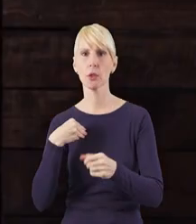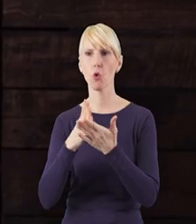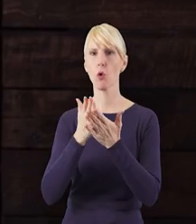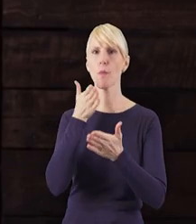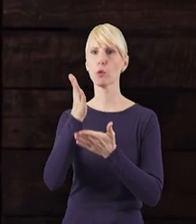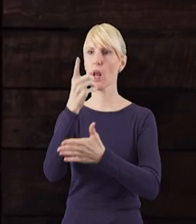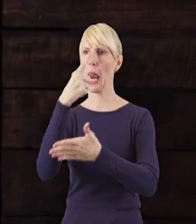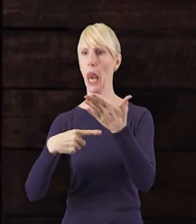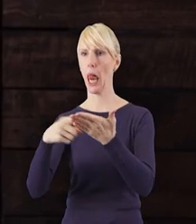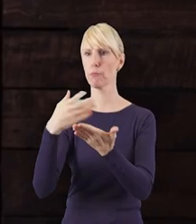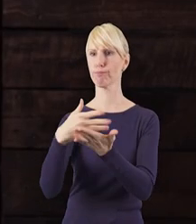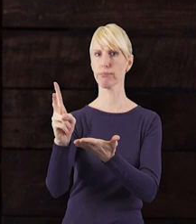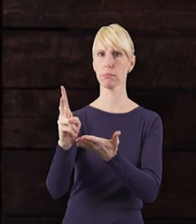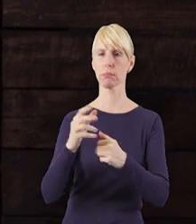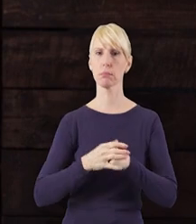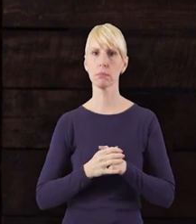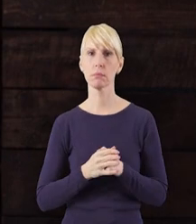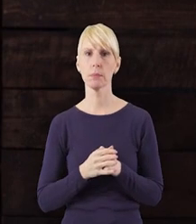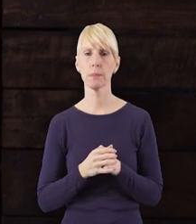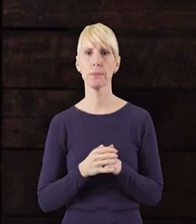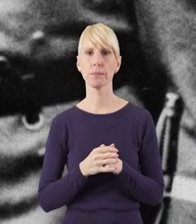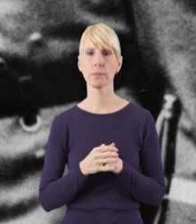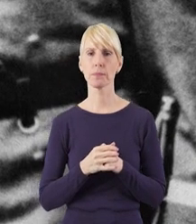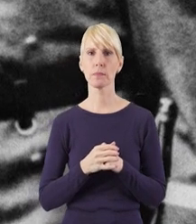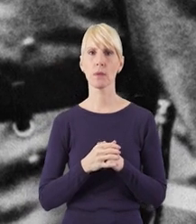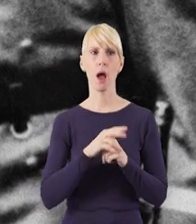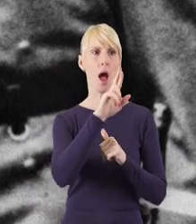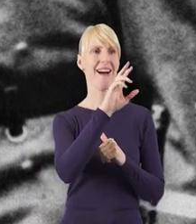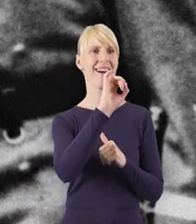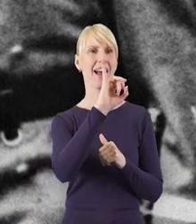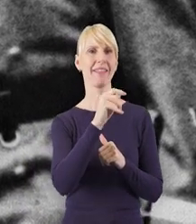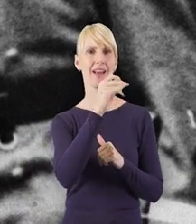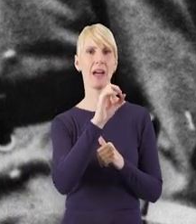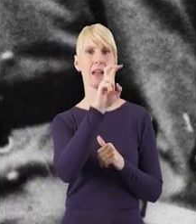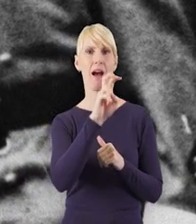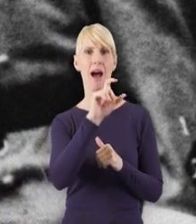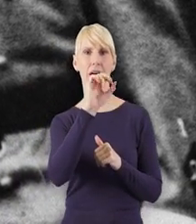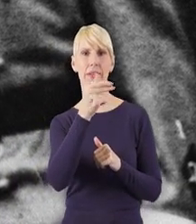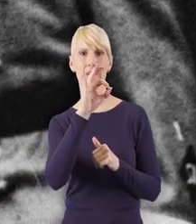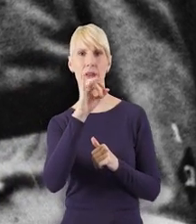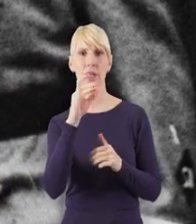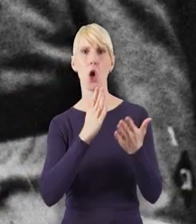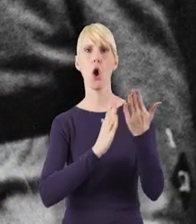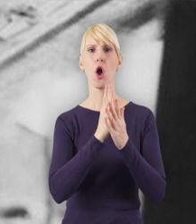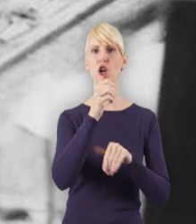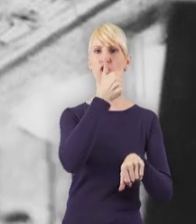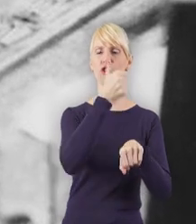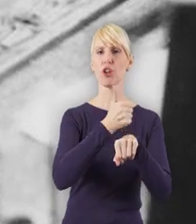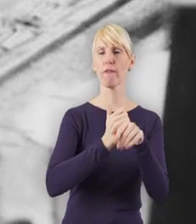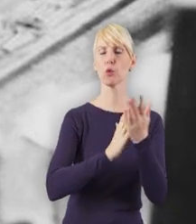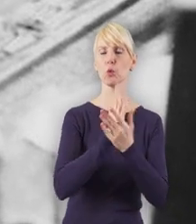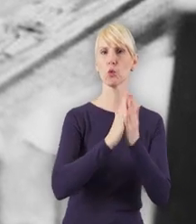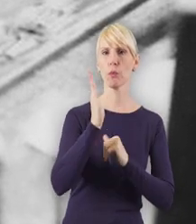przeznaczonych do eliminacji bezpośrednio po rozpoczęciu działań zbrojnych. Reinhard Heydrich, szef Służby Bezpieczeństwa i